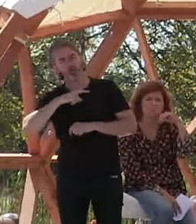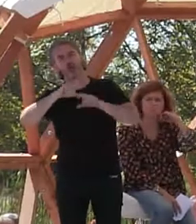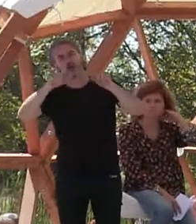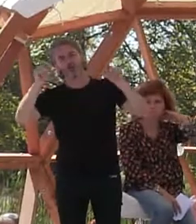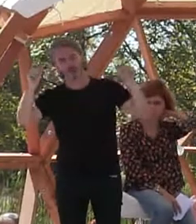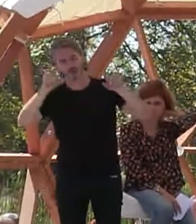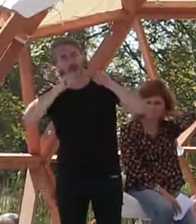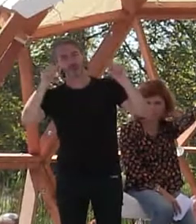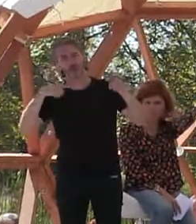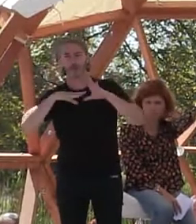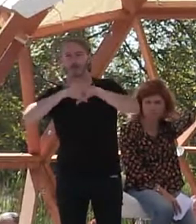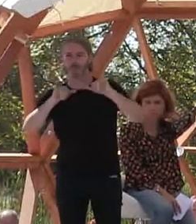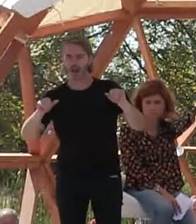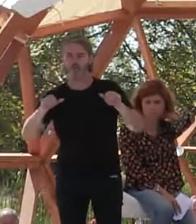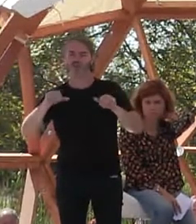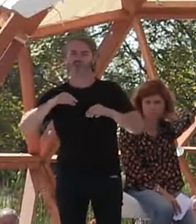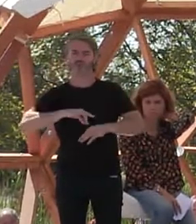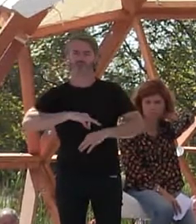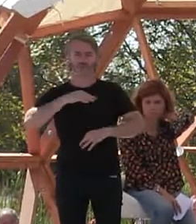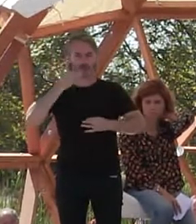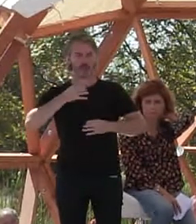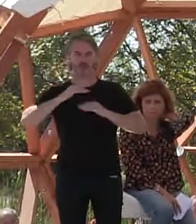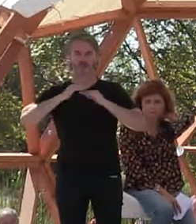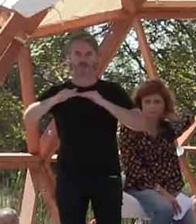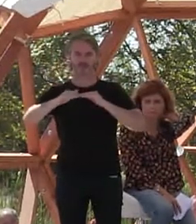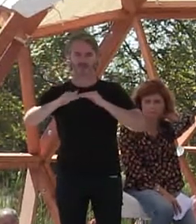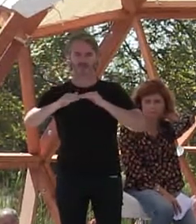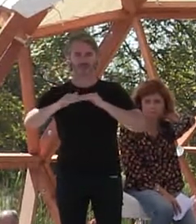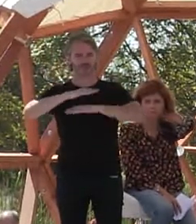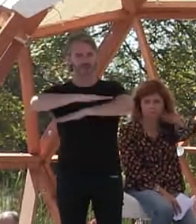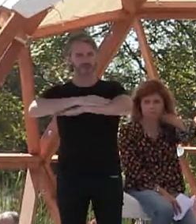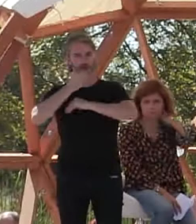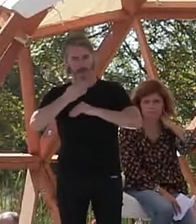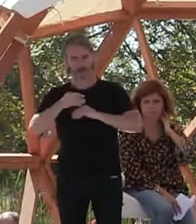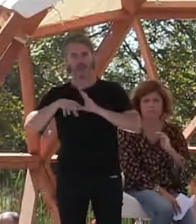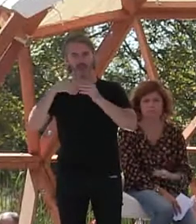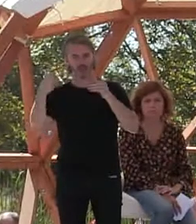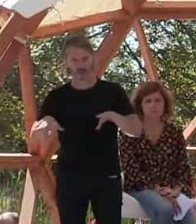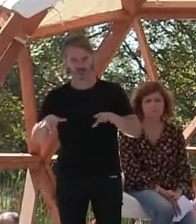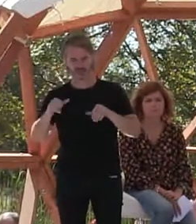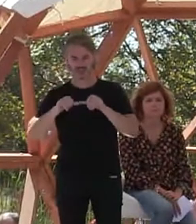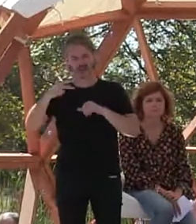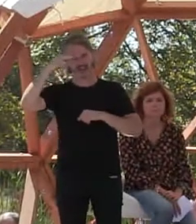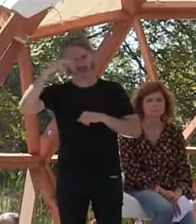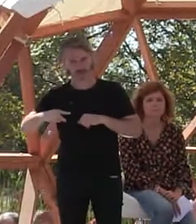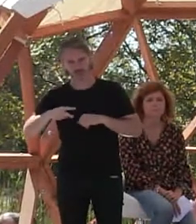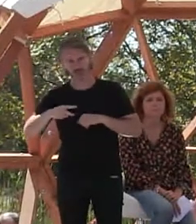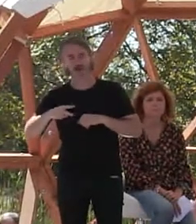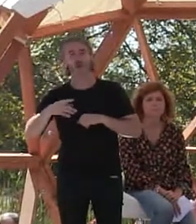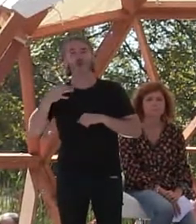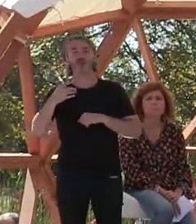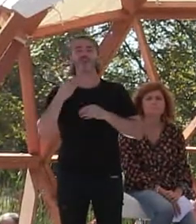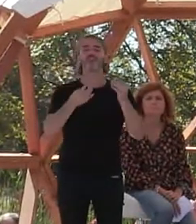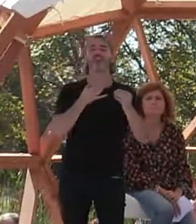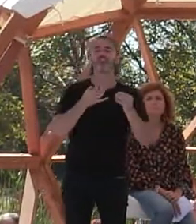massiva, pacífica, cívica, i davant d'aquesta mobilització democràtica i exemplar i respectuosa, l'únic que ha fet